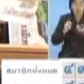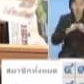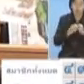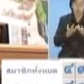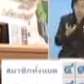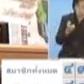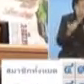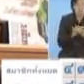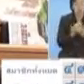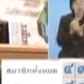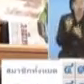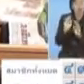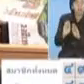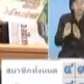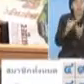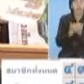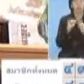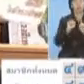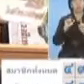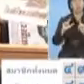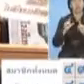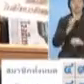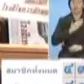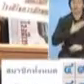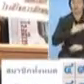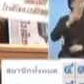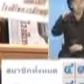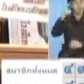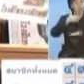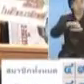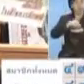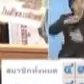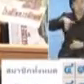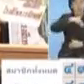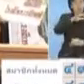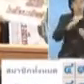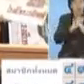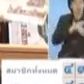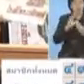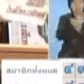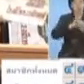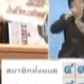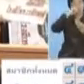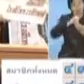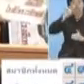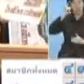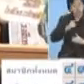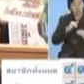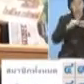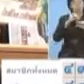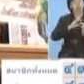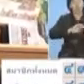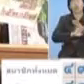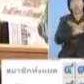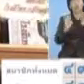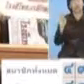หนี้ค่ากระดังอีกต่างหากประมาณ100,000 ล้านบาทผมถึงจะเชิญชวนว่าถ้าเรารักชาติรักแผ่นดินจริงเราต้องช่วยกันคว่ำฮะเหตุผ